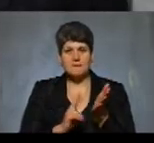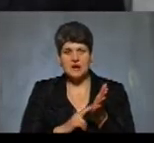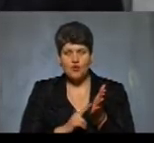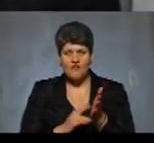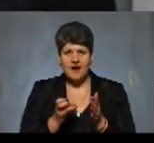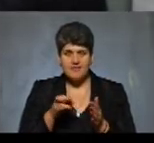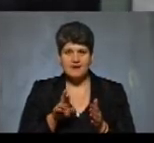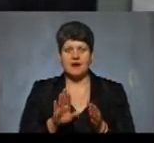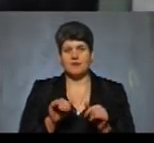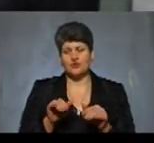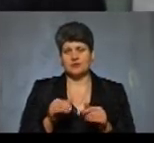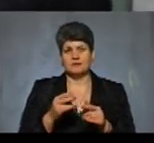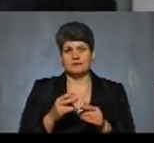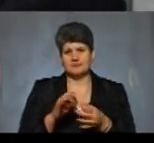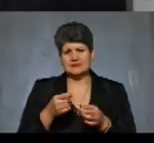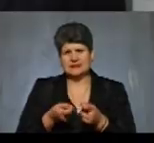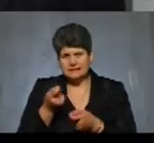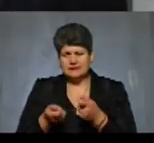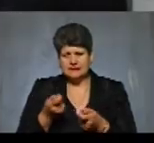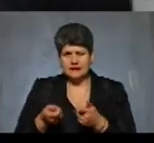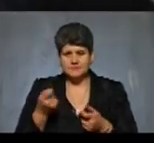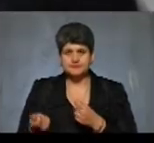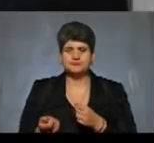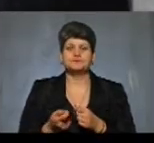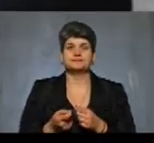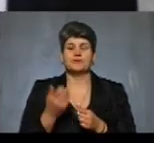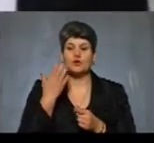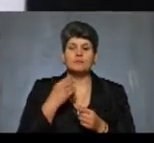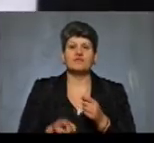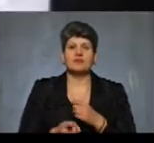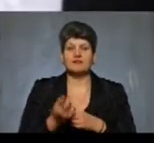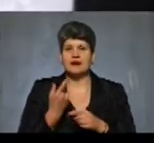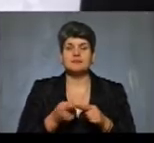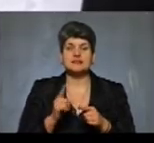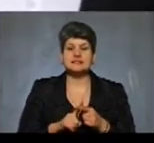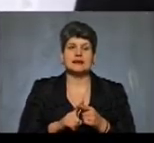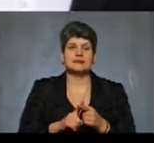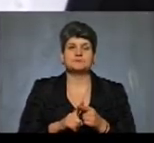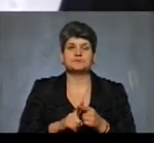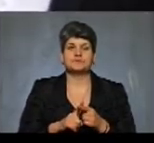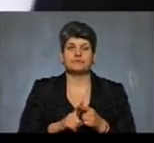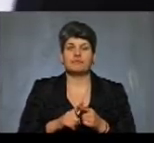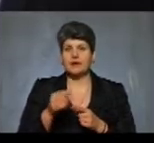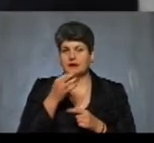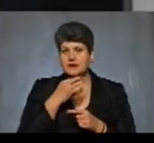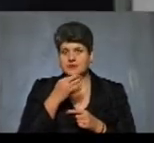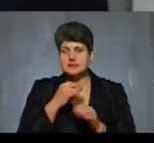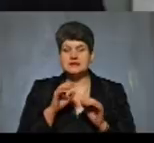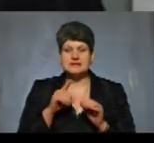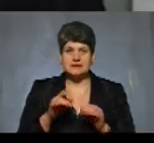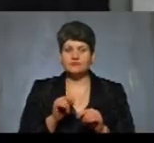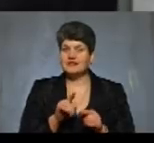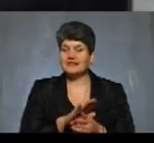пізніше, якщо детальніше, ми далі детальніше. Це перша теза. Коли ми виявляємо цей лікарський засіб, що він є